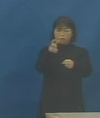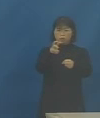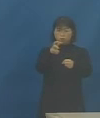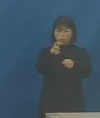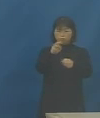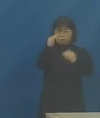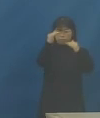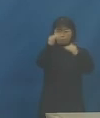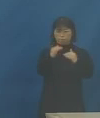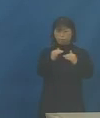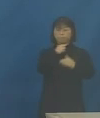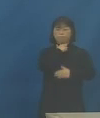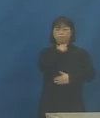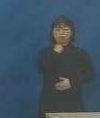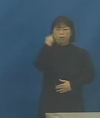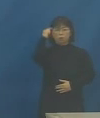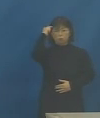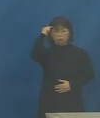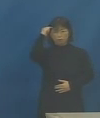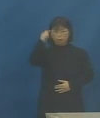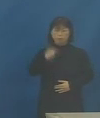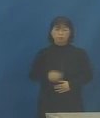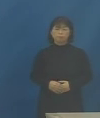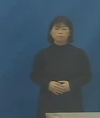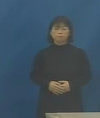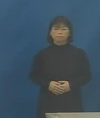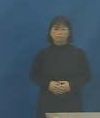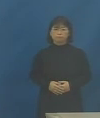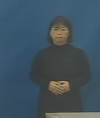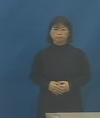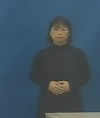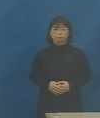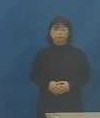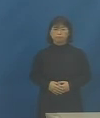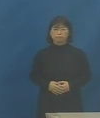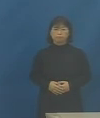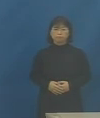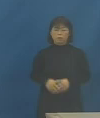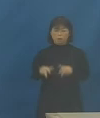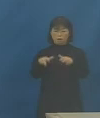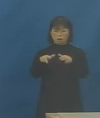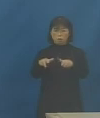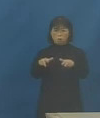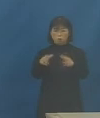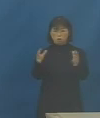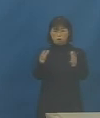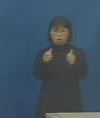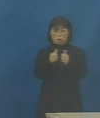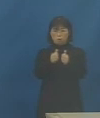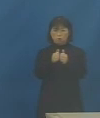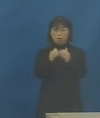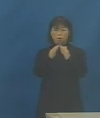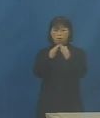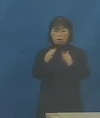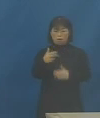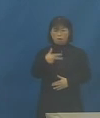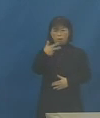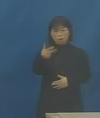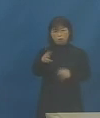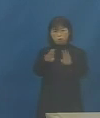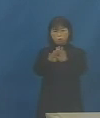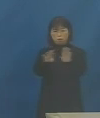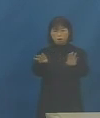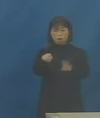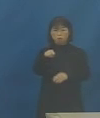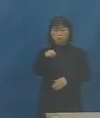いうものでございますえあの子の行政懇談会来週開かれるところではですね